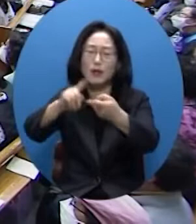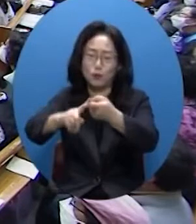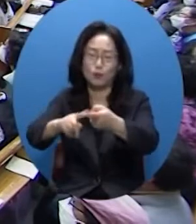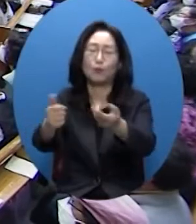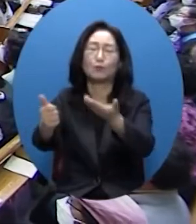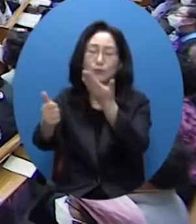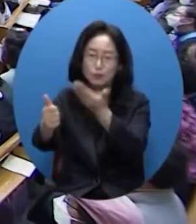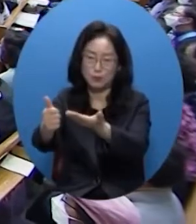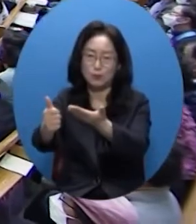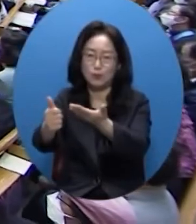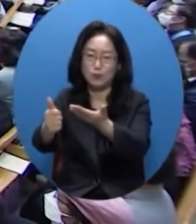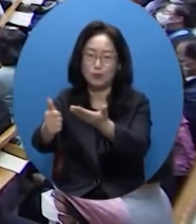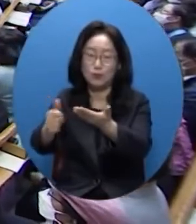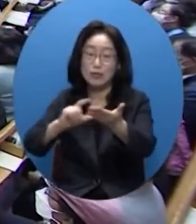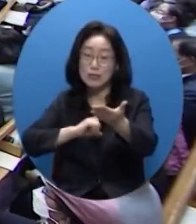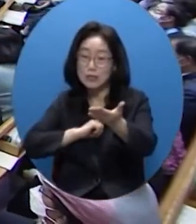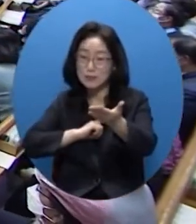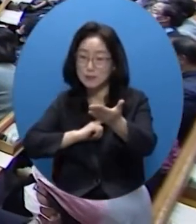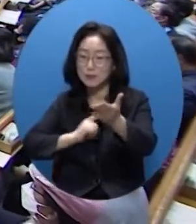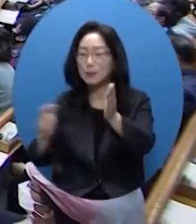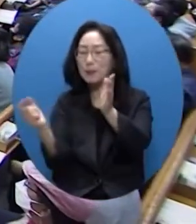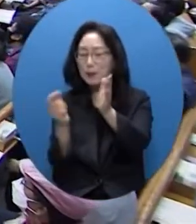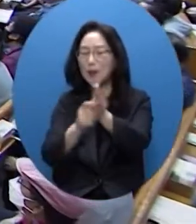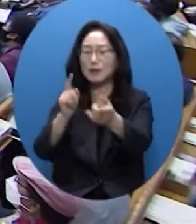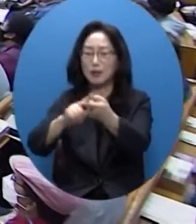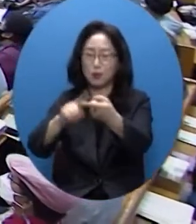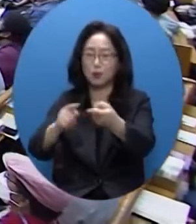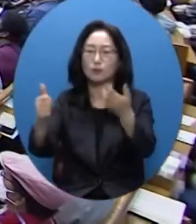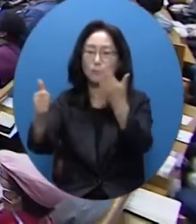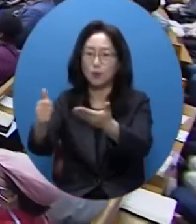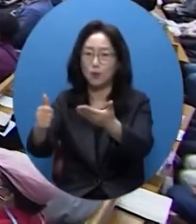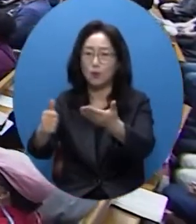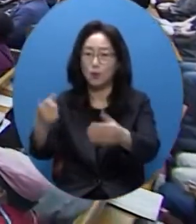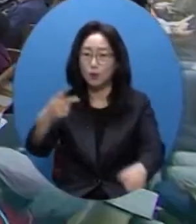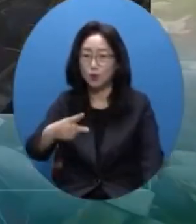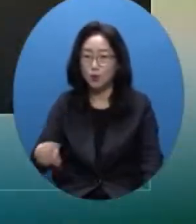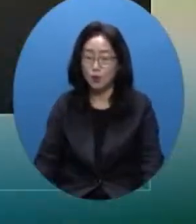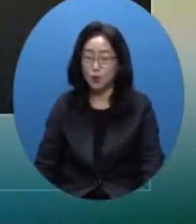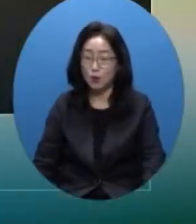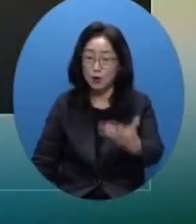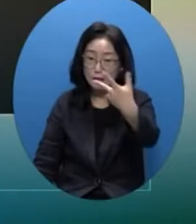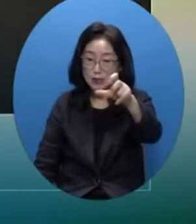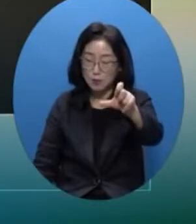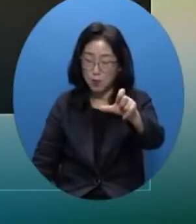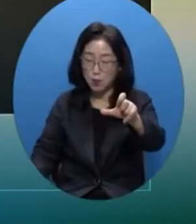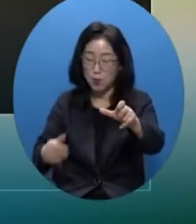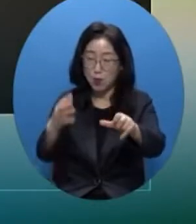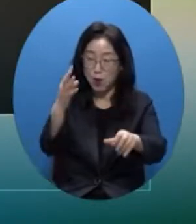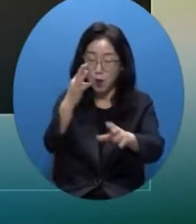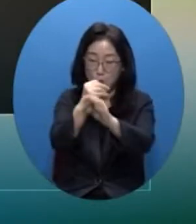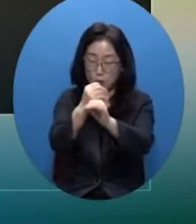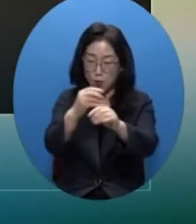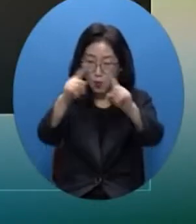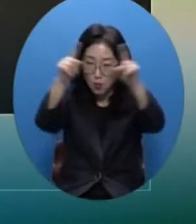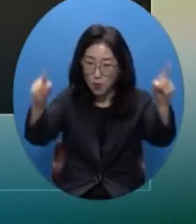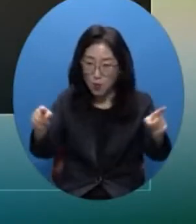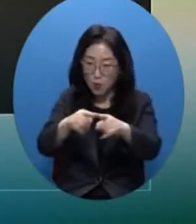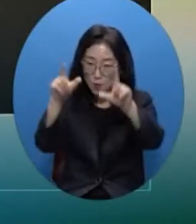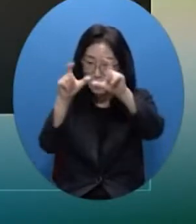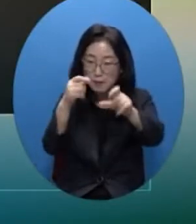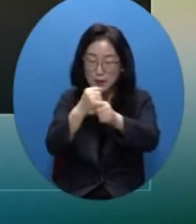옥 명단에 선반에 올려 주었고 등번호 75번 입 적힌 유니폼을 판매 서 30만 딸을 모음